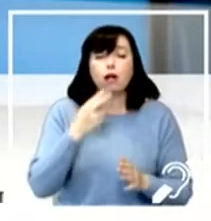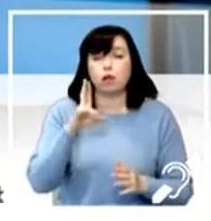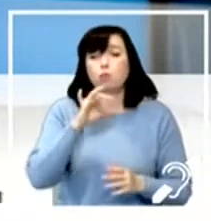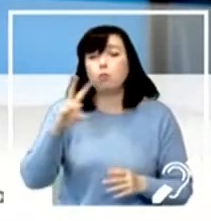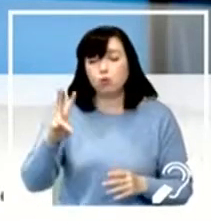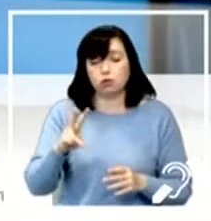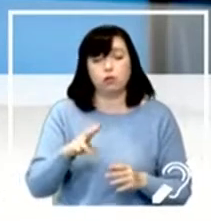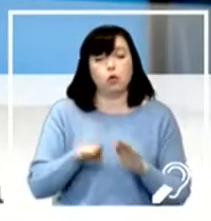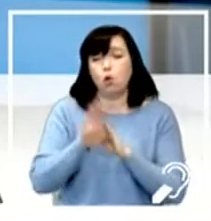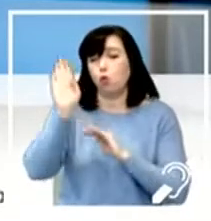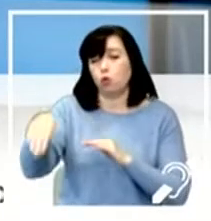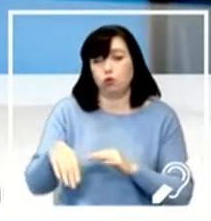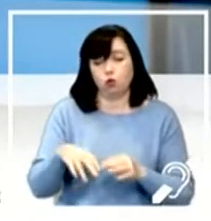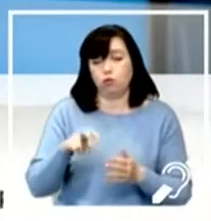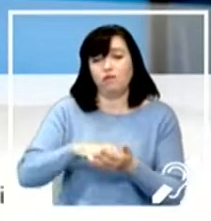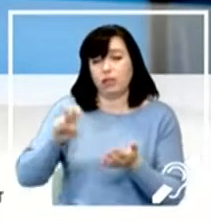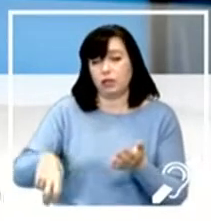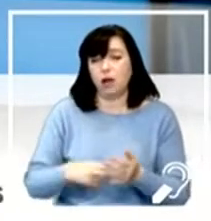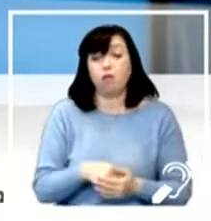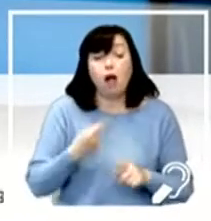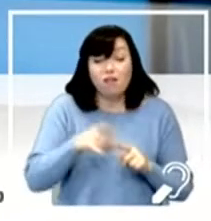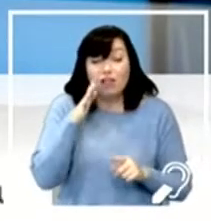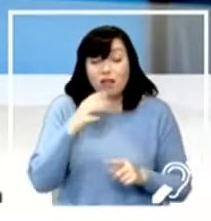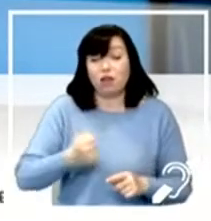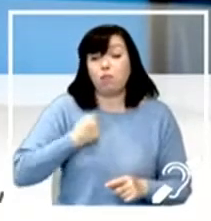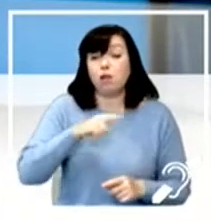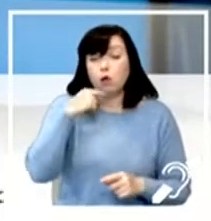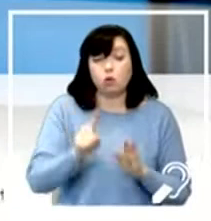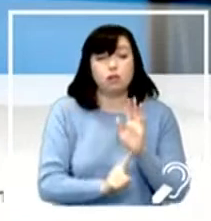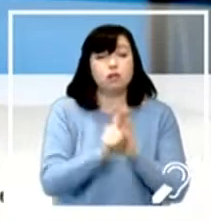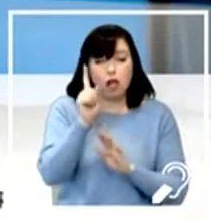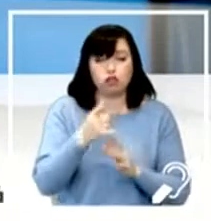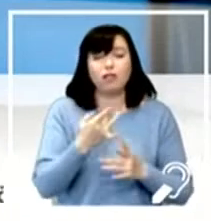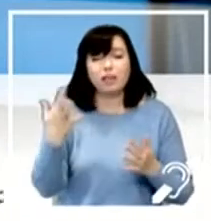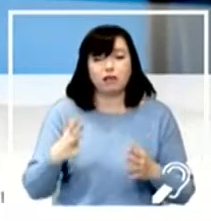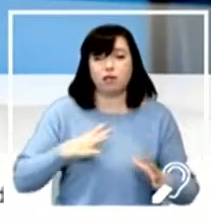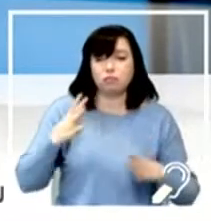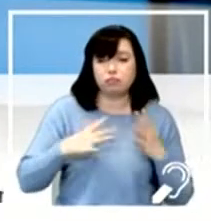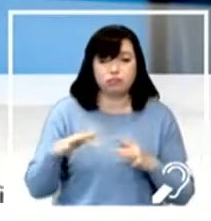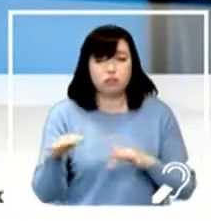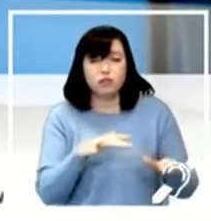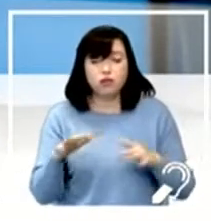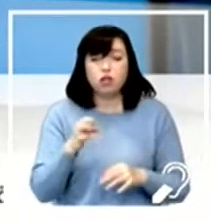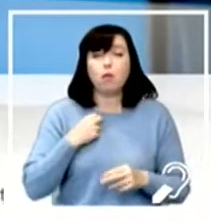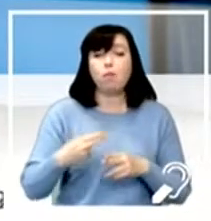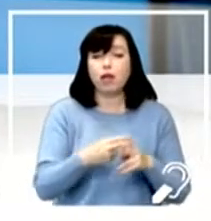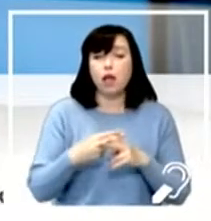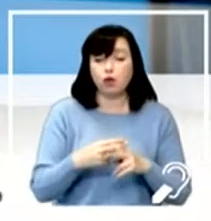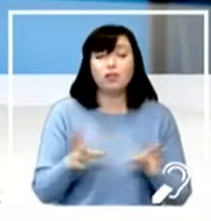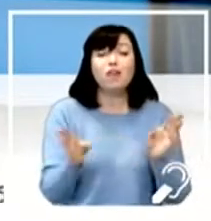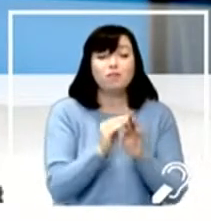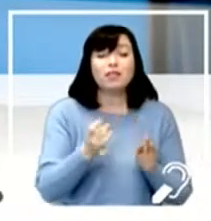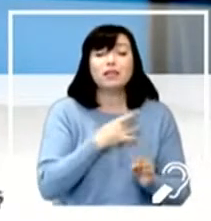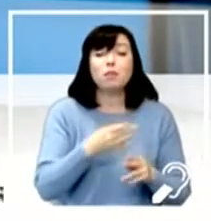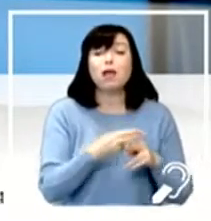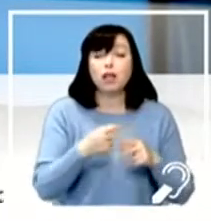Putin nu va mai fi la putere. În acest timp, armata Rusiei a început o serie de manevre militare în Belarus cu forțele locale